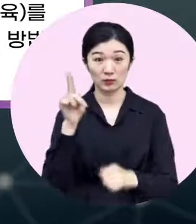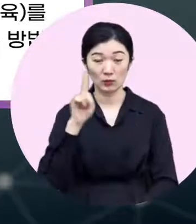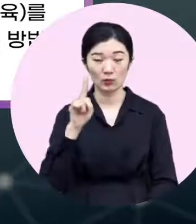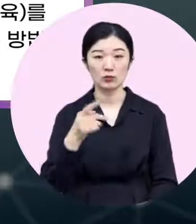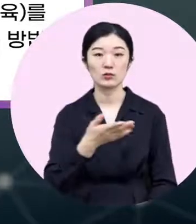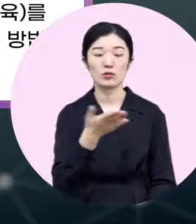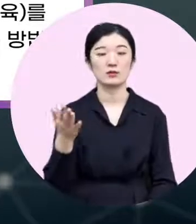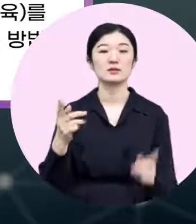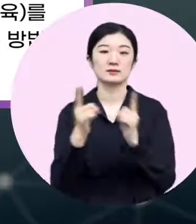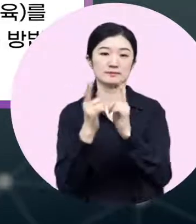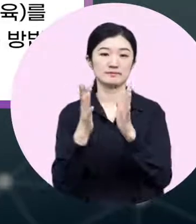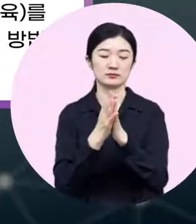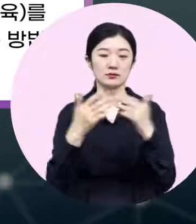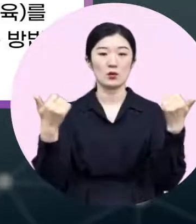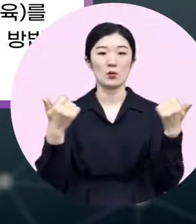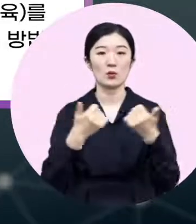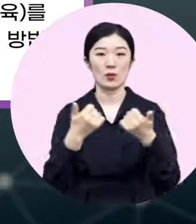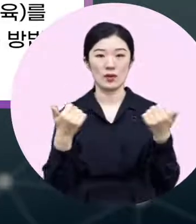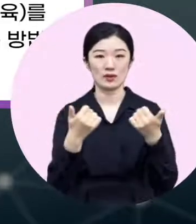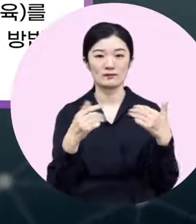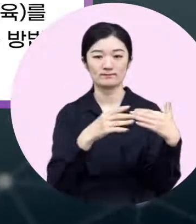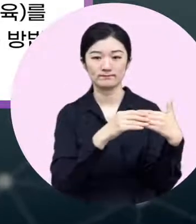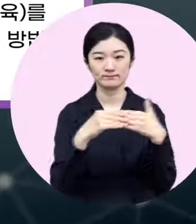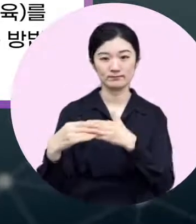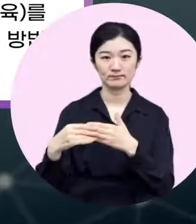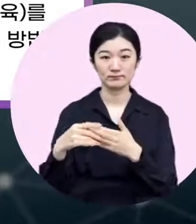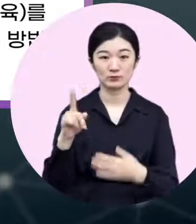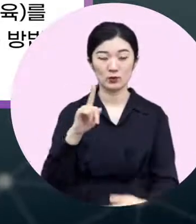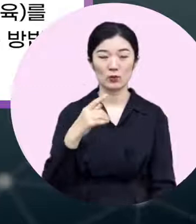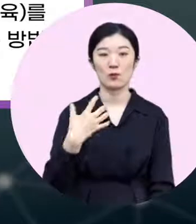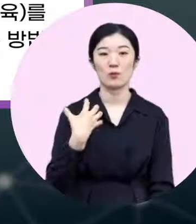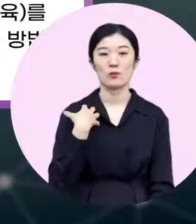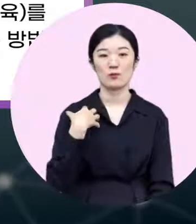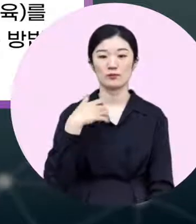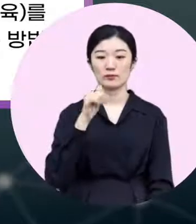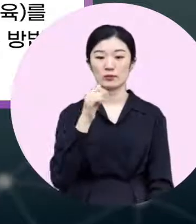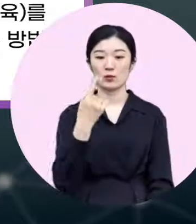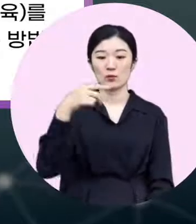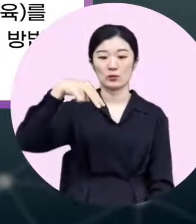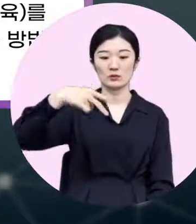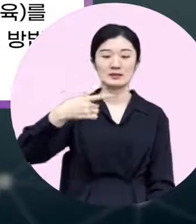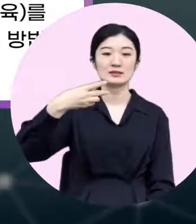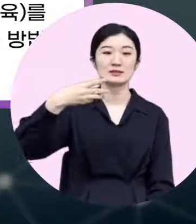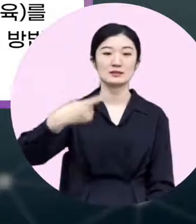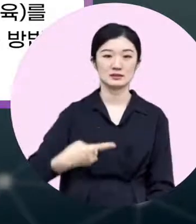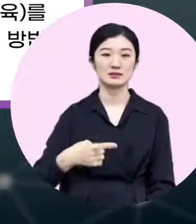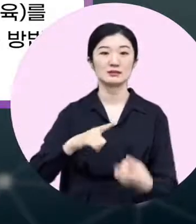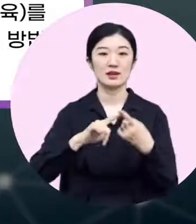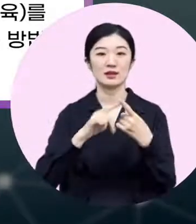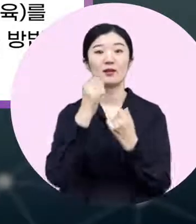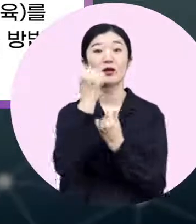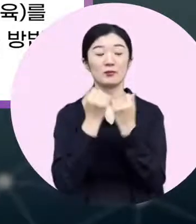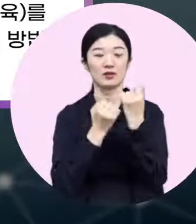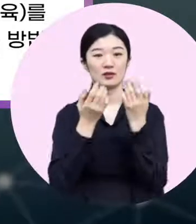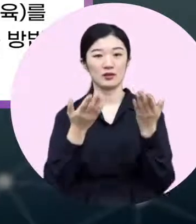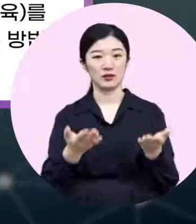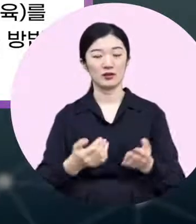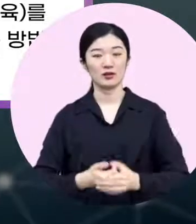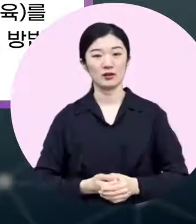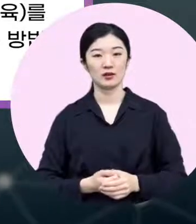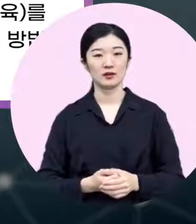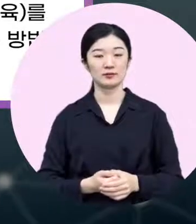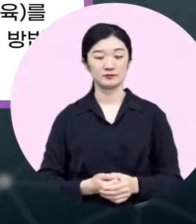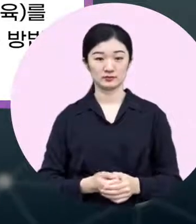이제 회의를 주관하는 이제 호스트라는 역할을 한번 해보는 방법에 대해서 제가 설명을 드리려고 합니다. 이것도